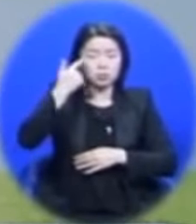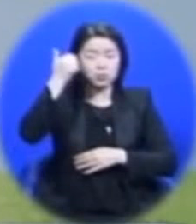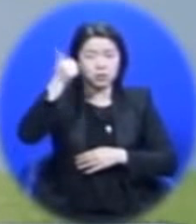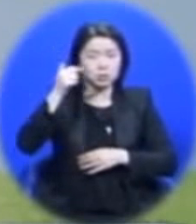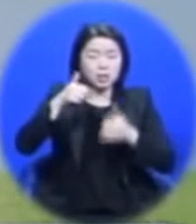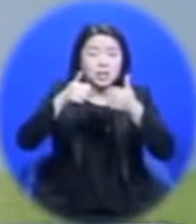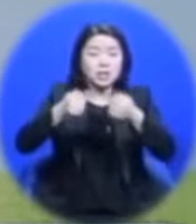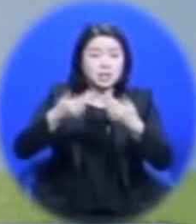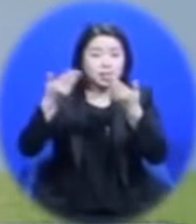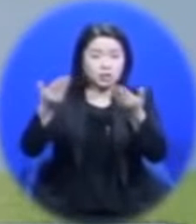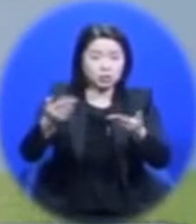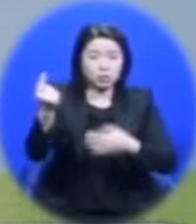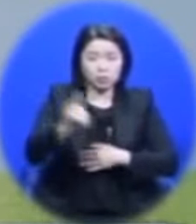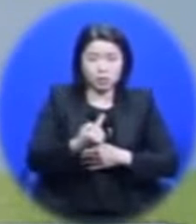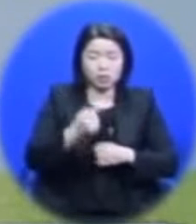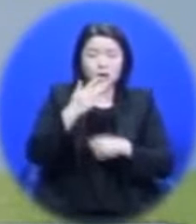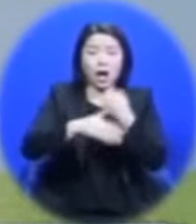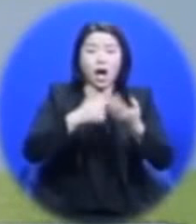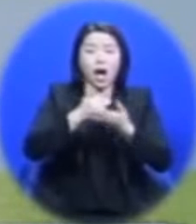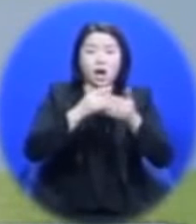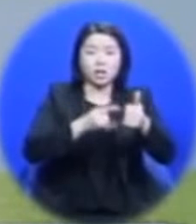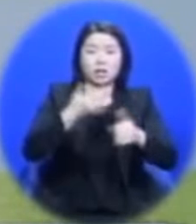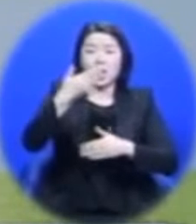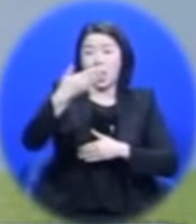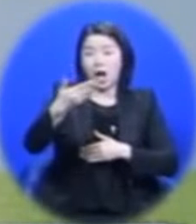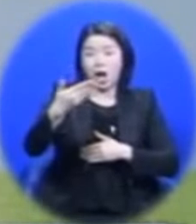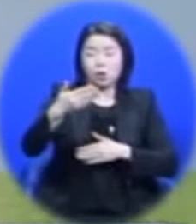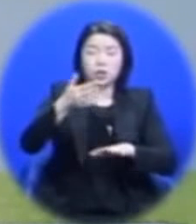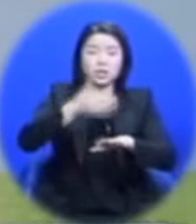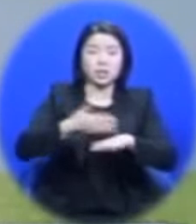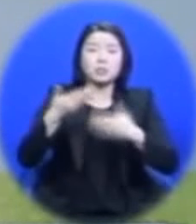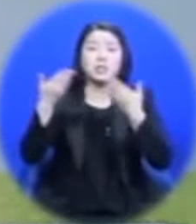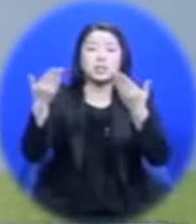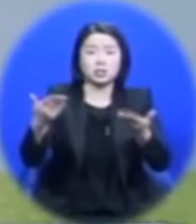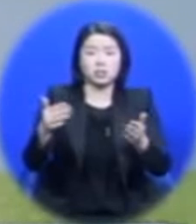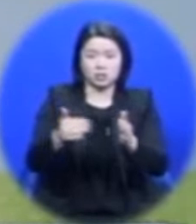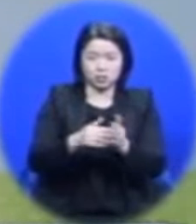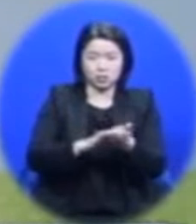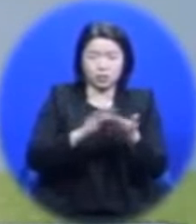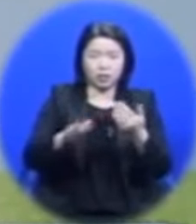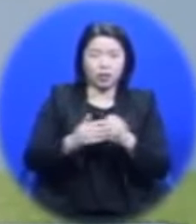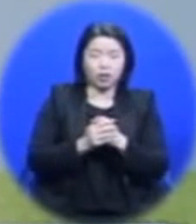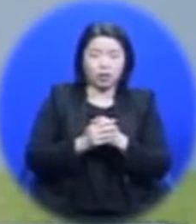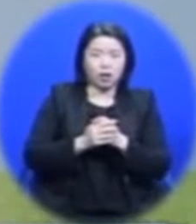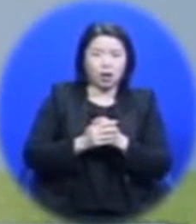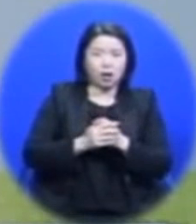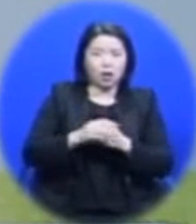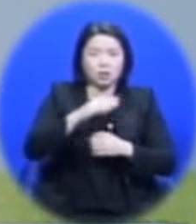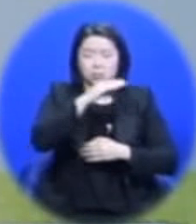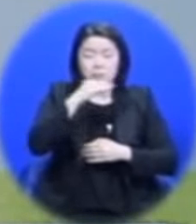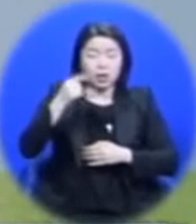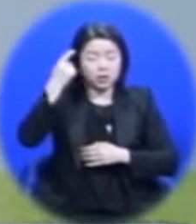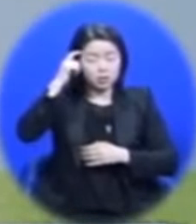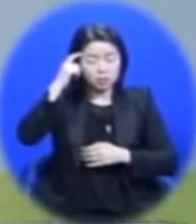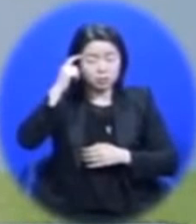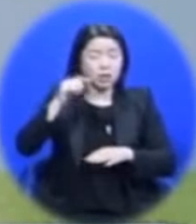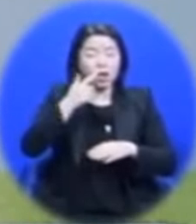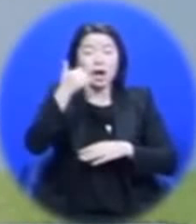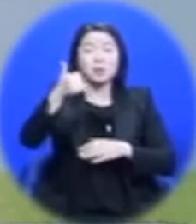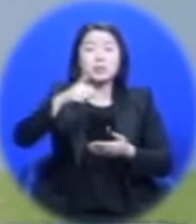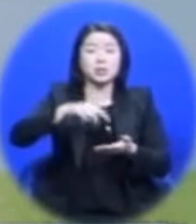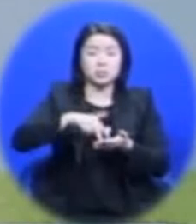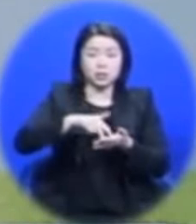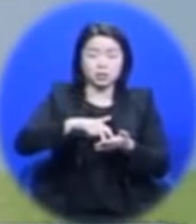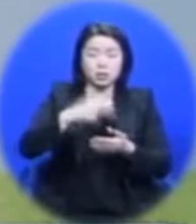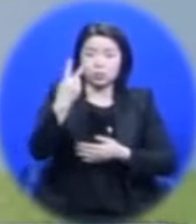나오셔서 하나님께 아홉 가지 감사를 올려드렸습니다. 제정신입니까? 아버지로서 두